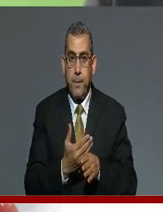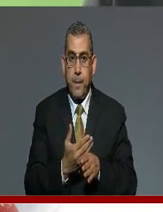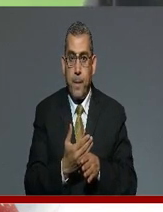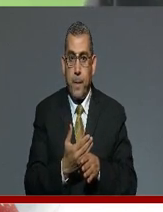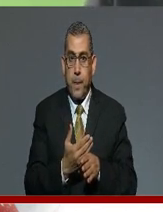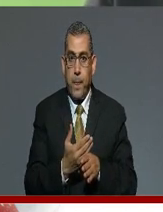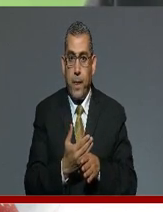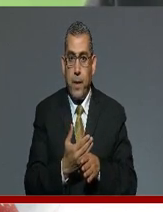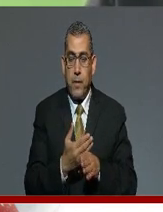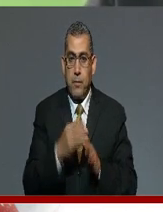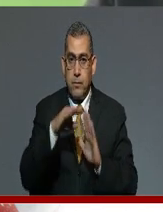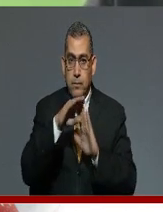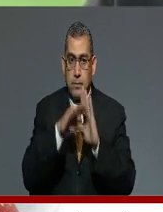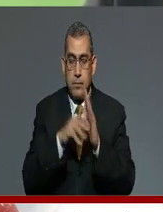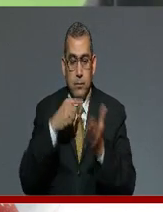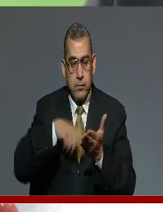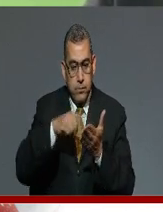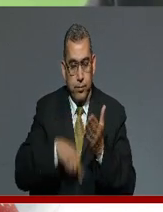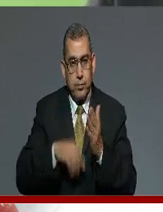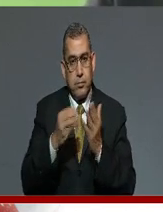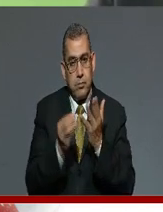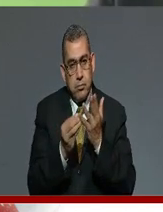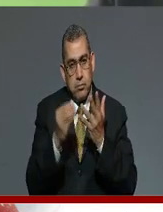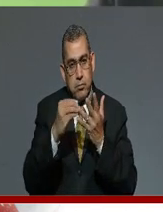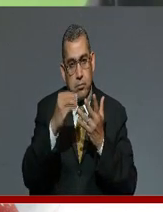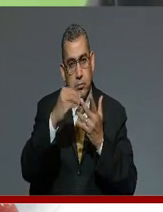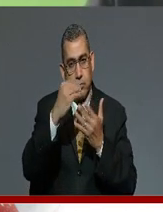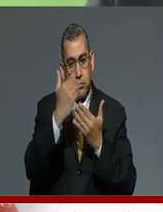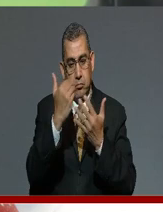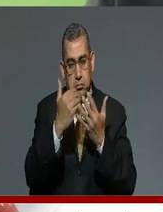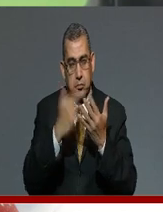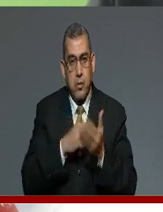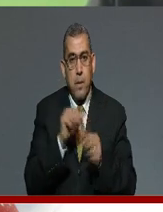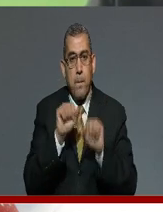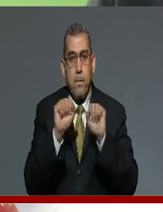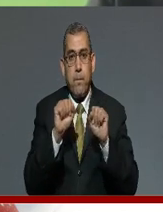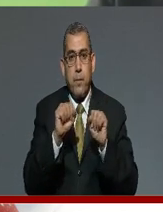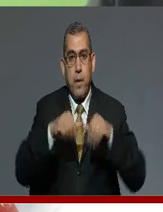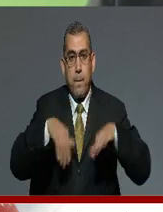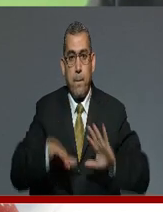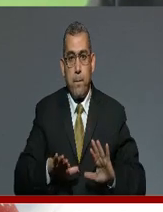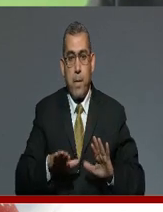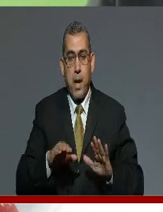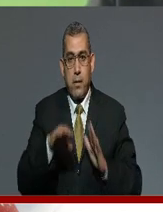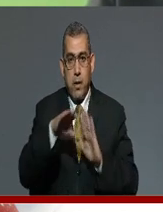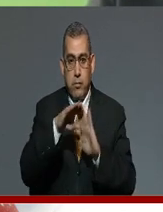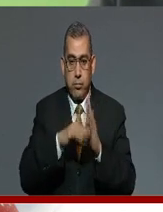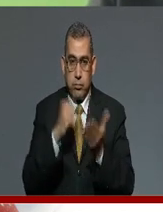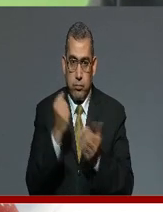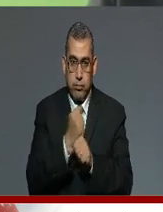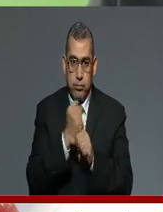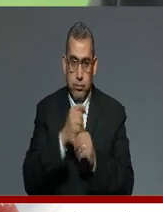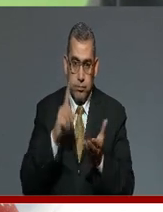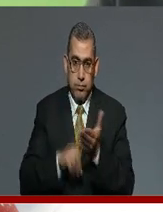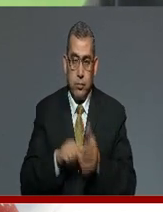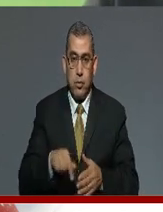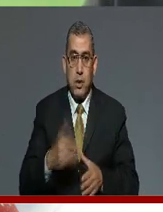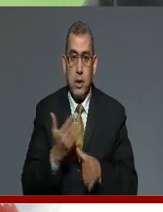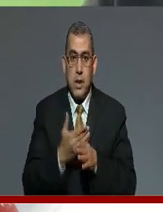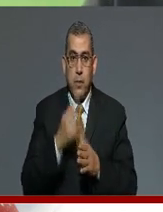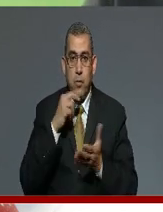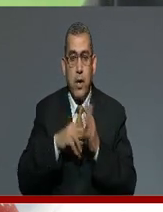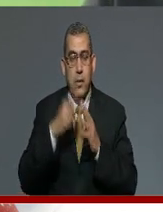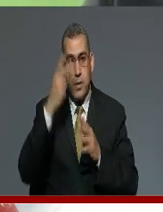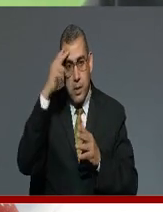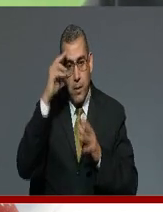بتنفيذ الاجراءات الخاصه بالمجلس التنفيذي وما الذي يعني هذا